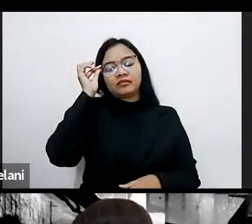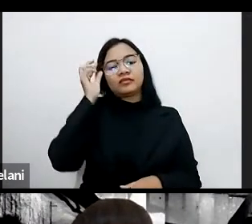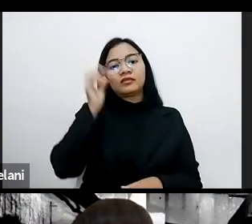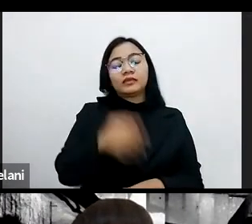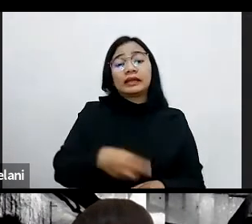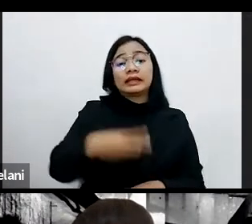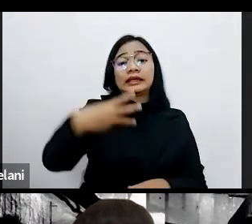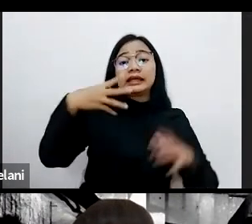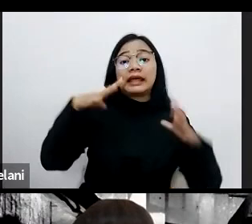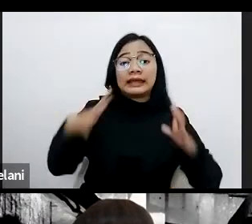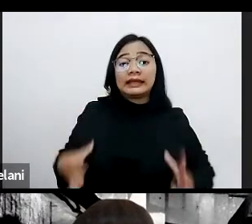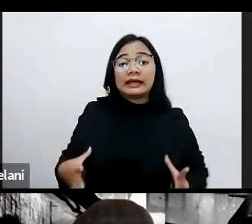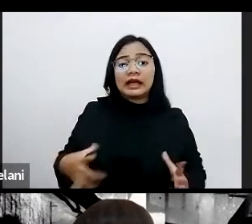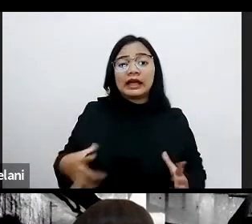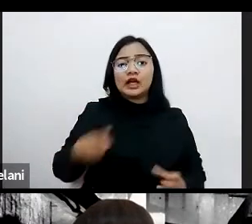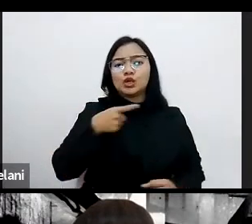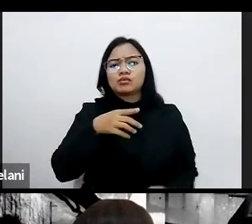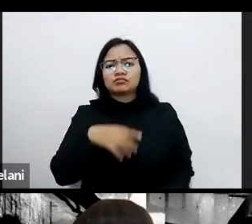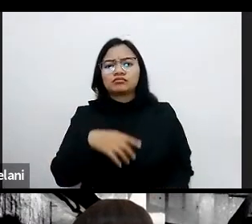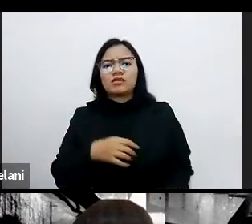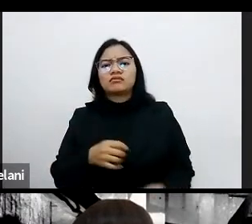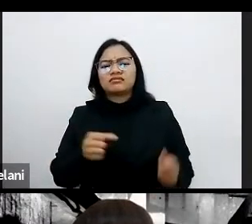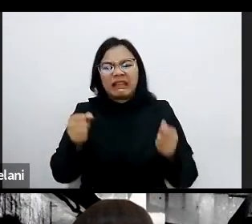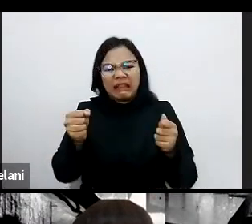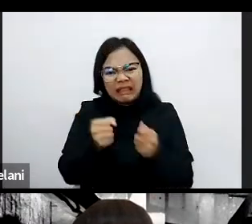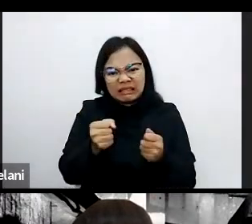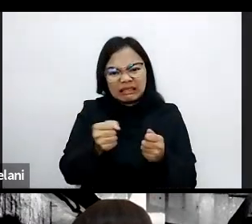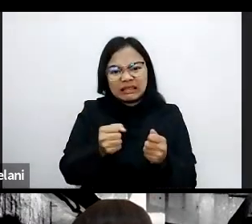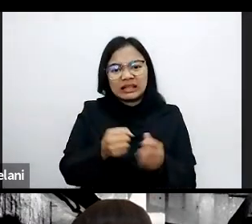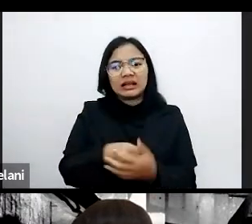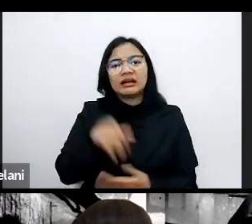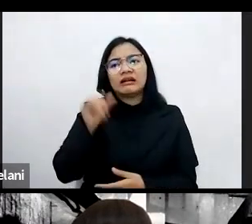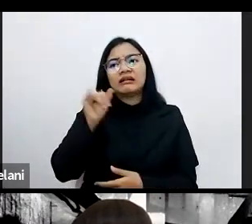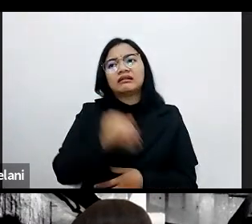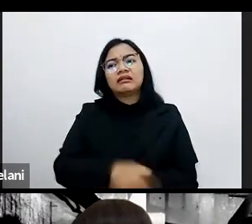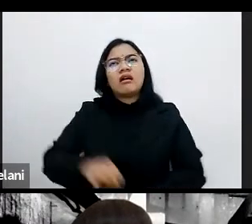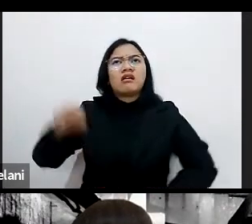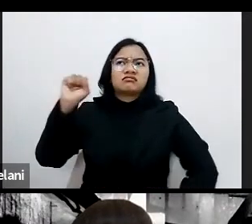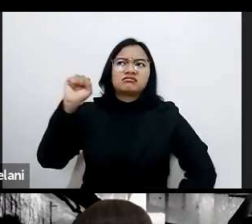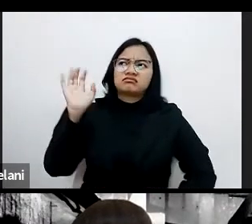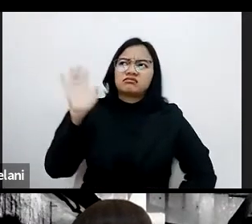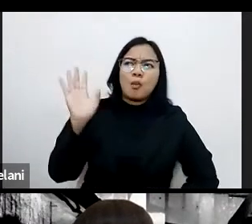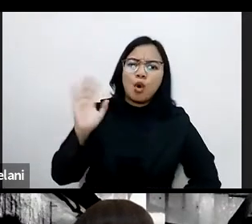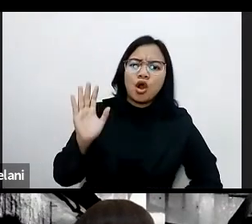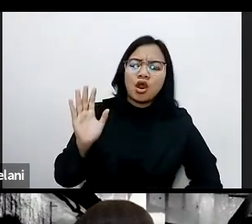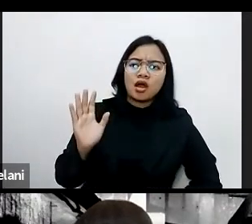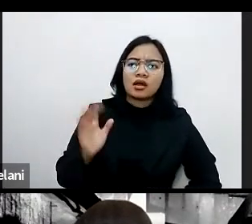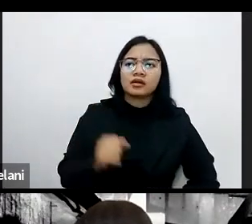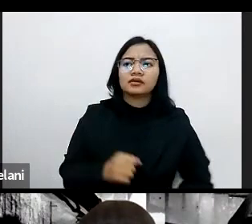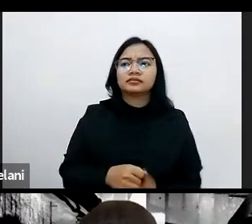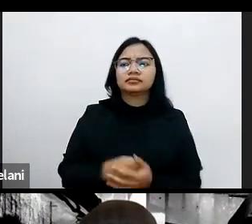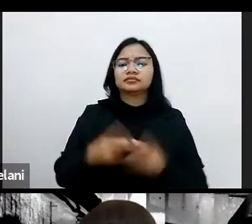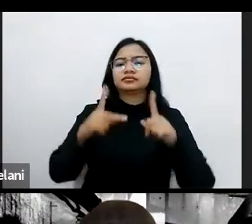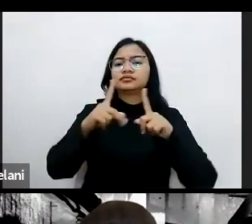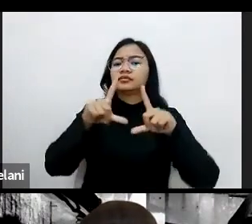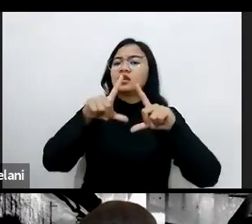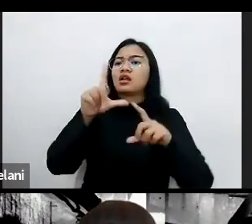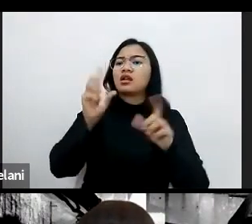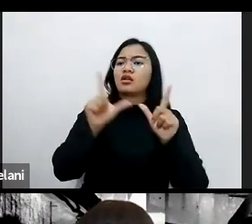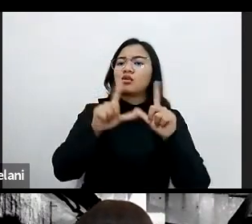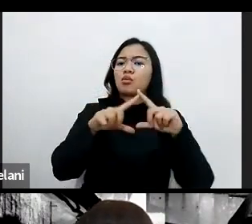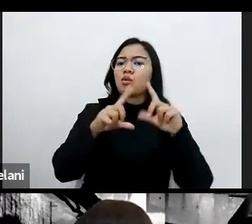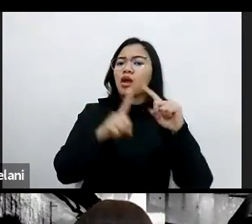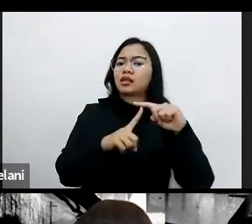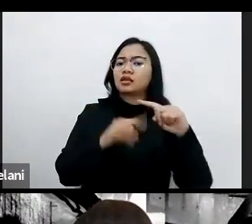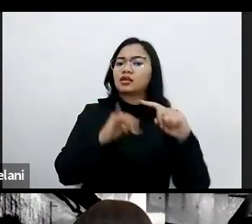etika-etika semacam itu saya kira masih cukup ketat ya, nggak boleh halwat itu dan itu bagian dari